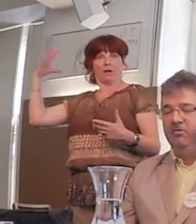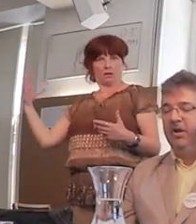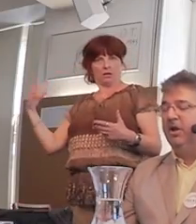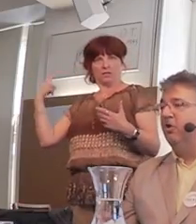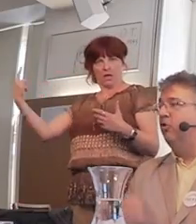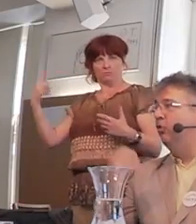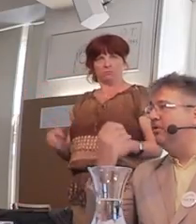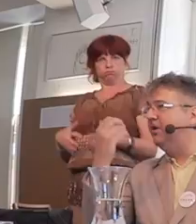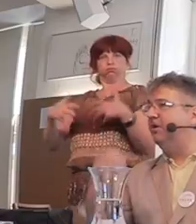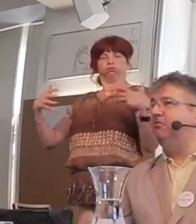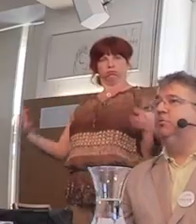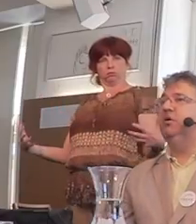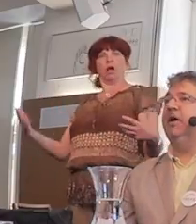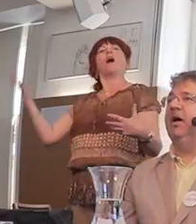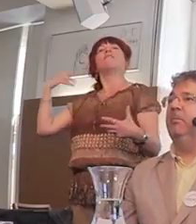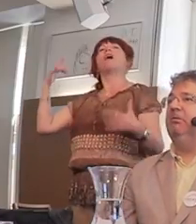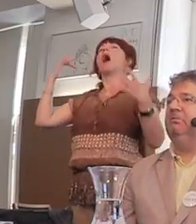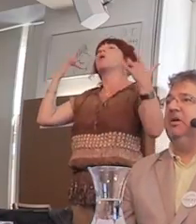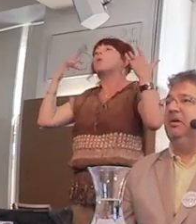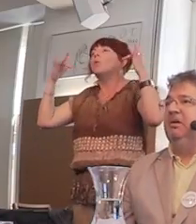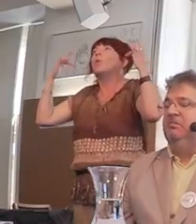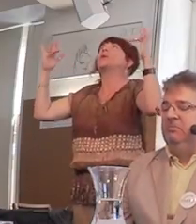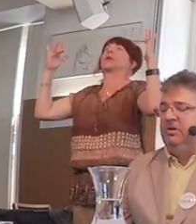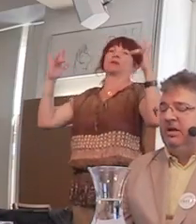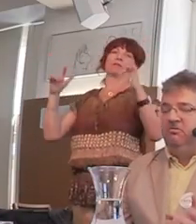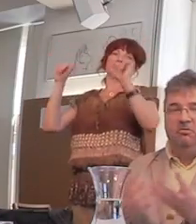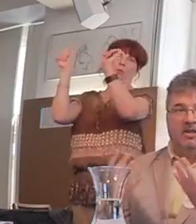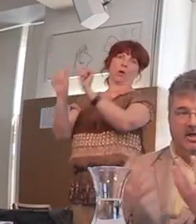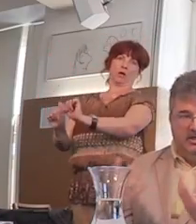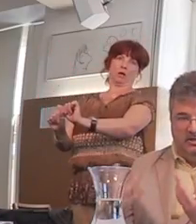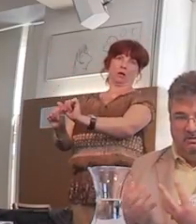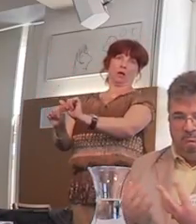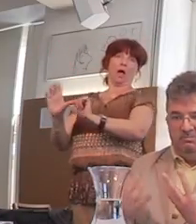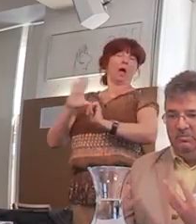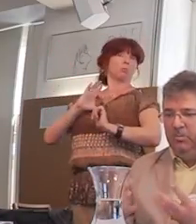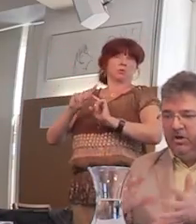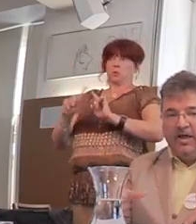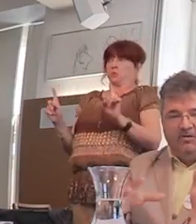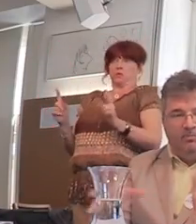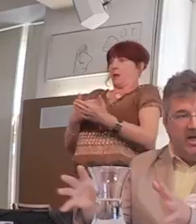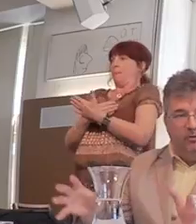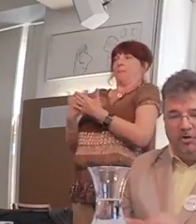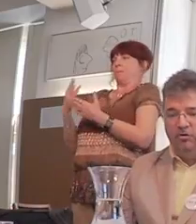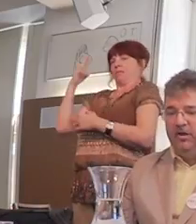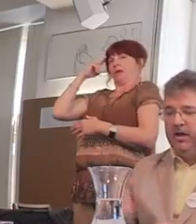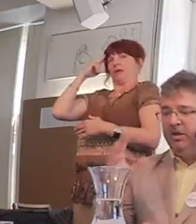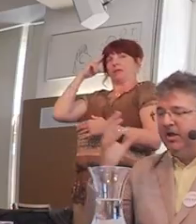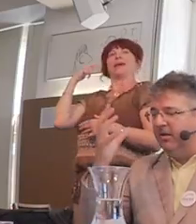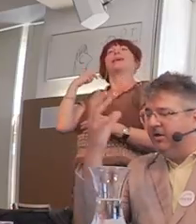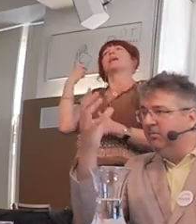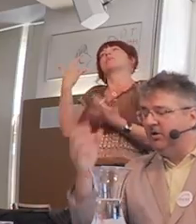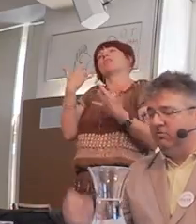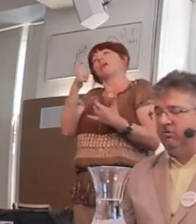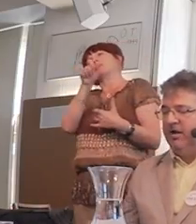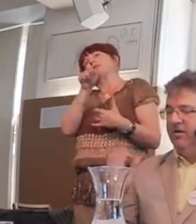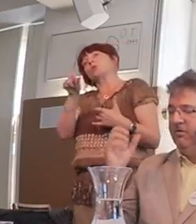der wirklich so eine kultige Figur war, aber ich kenne sonst eigentlich niemanden, ja, es gibt da und dort schon welche,